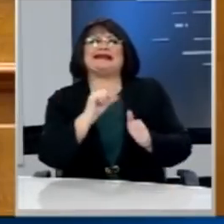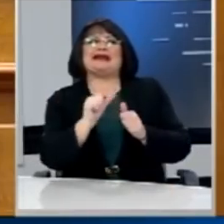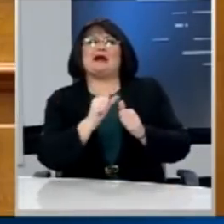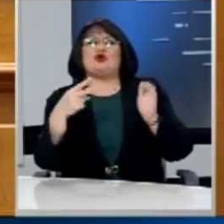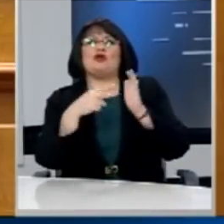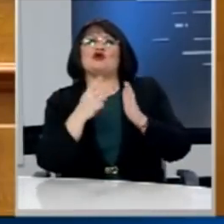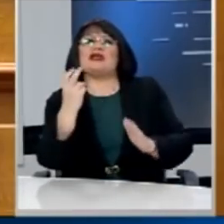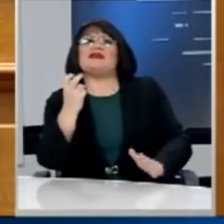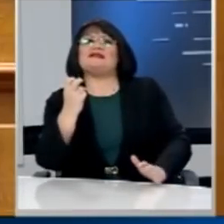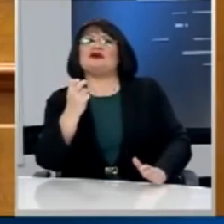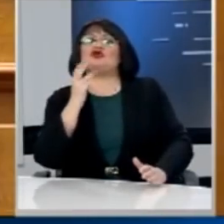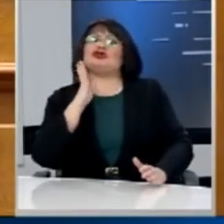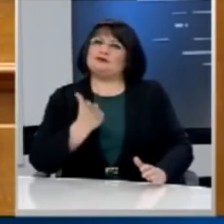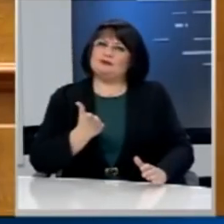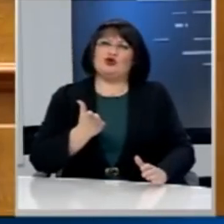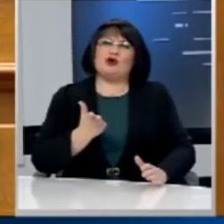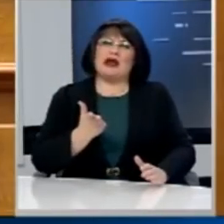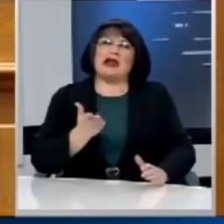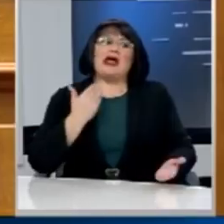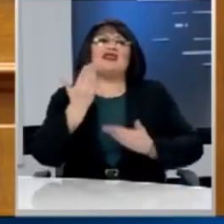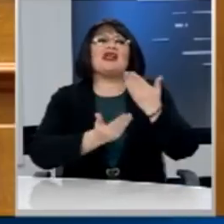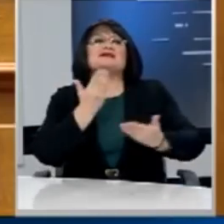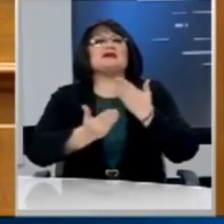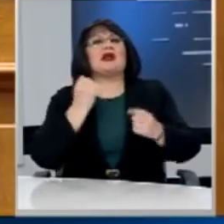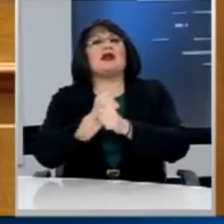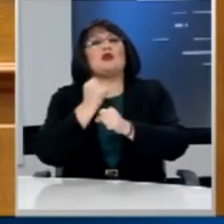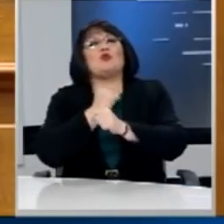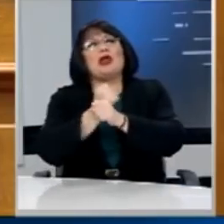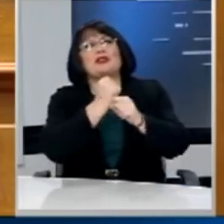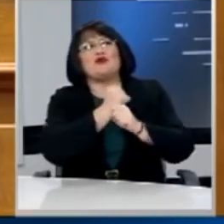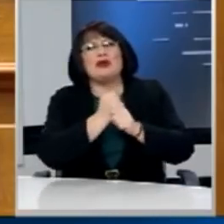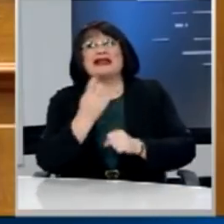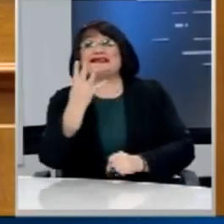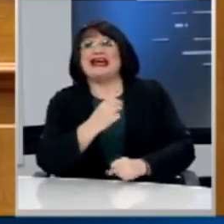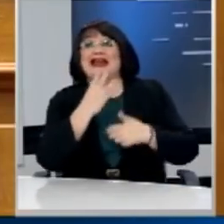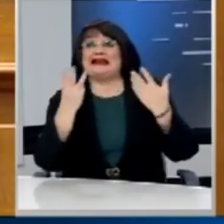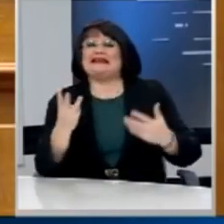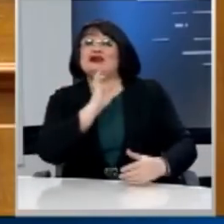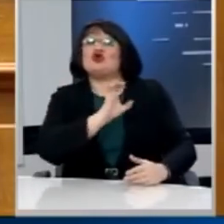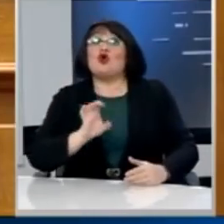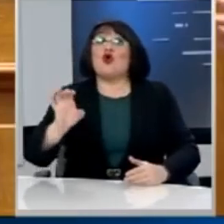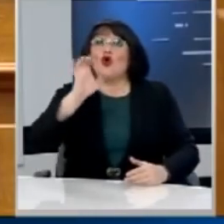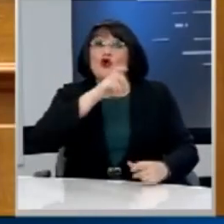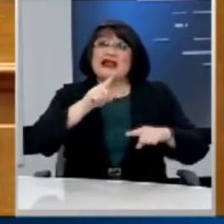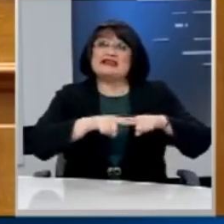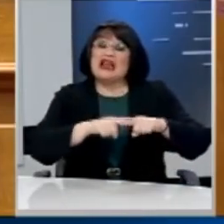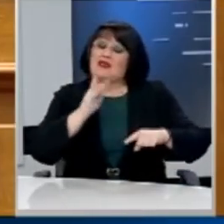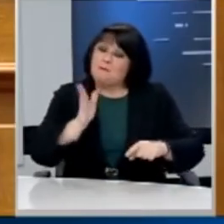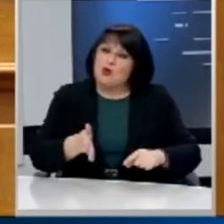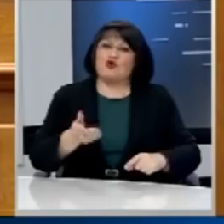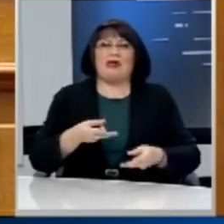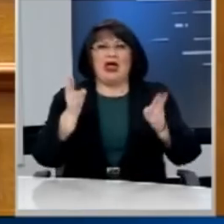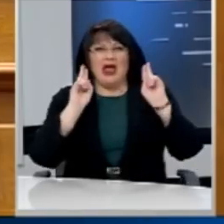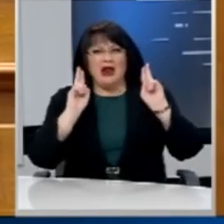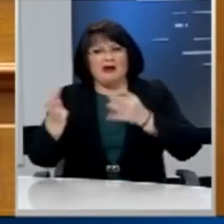2020 θα έχει την μεγαλύτερη ζήτηση εργασίας ανάμεσα σε 43 χώρες. Στο χέρι μας είναι αυτή